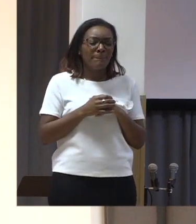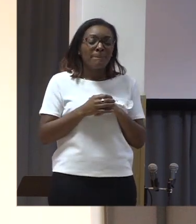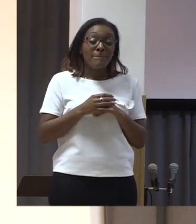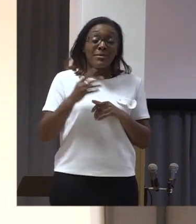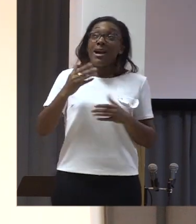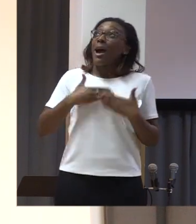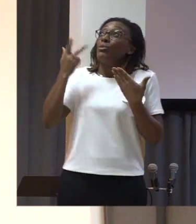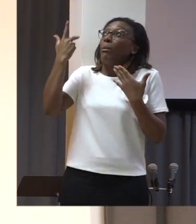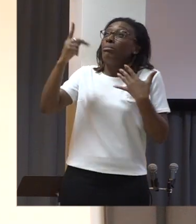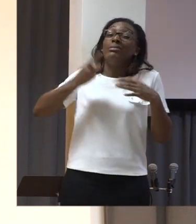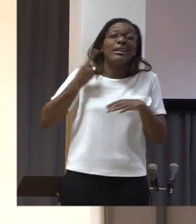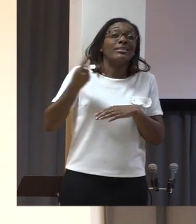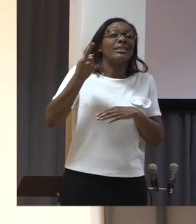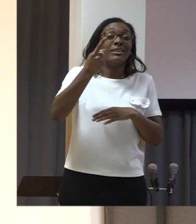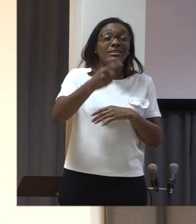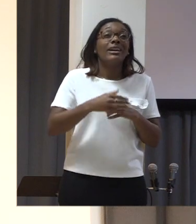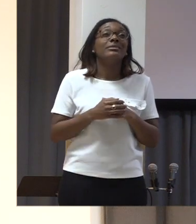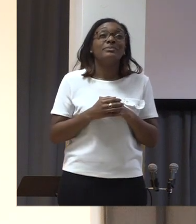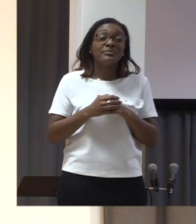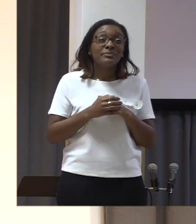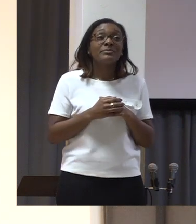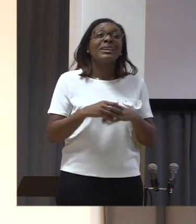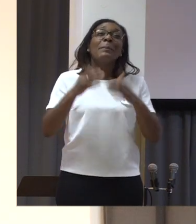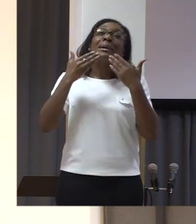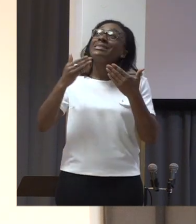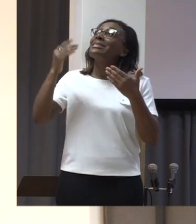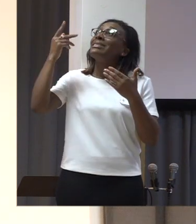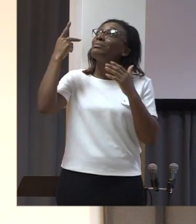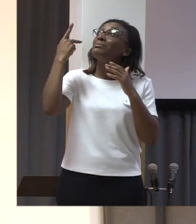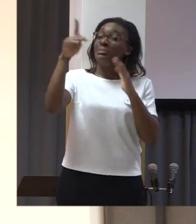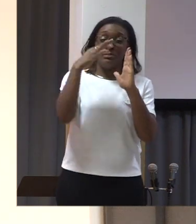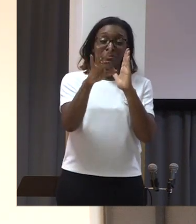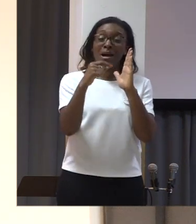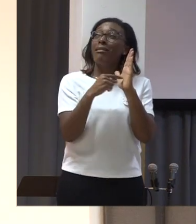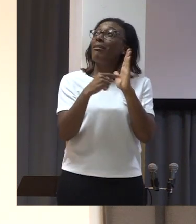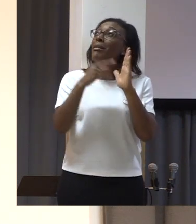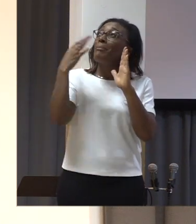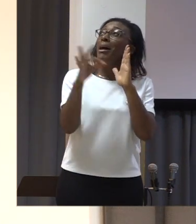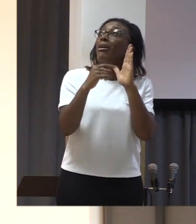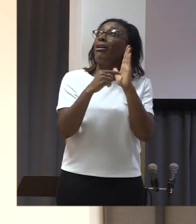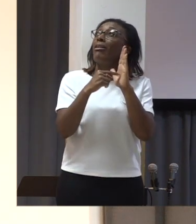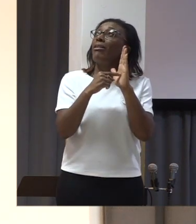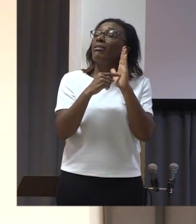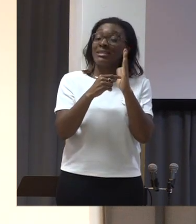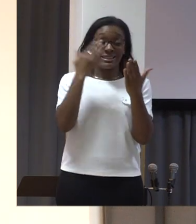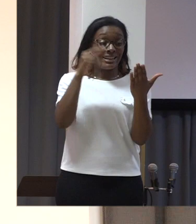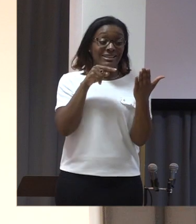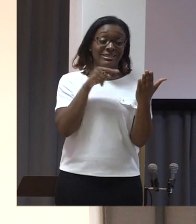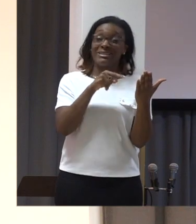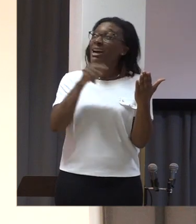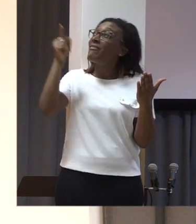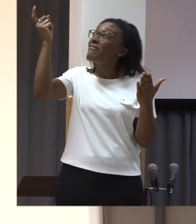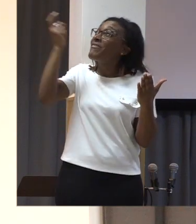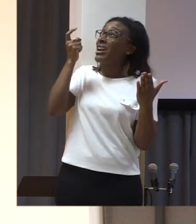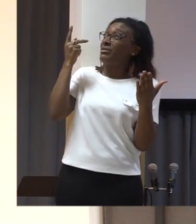amour éternel. Merci pour ta parole. Nous croyons que les Écritures ont été